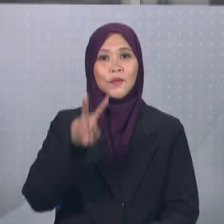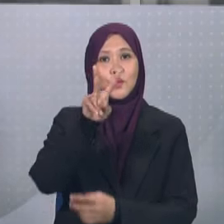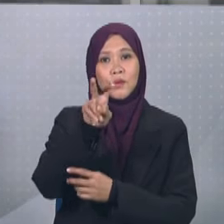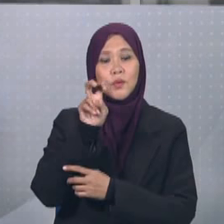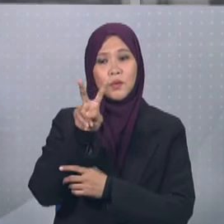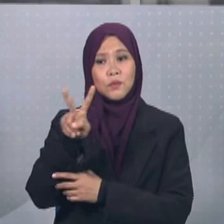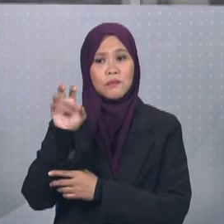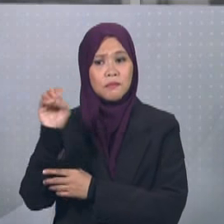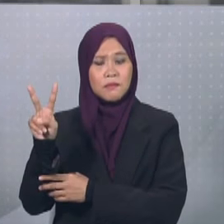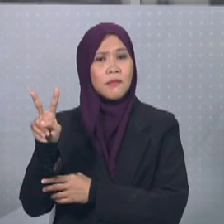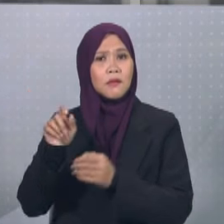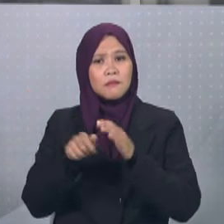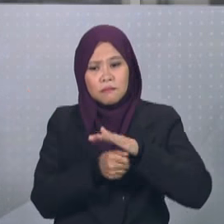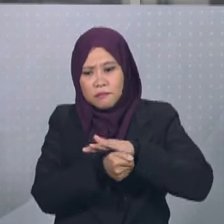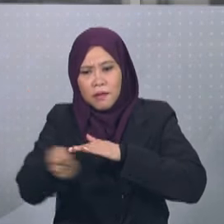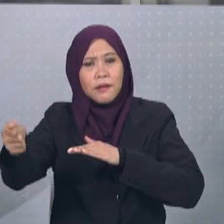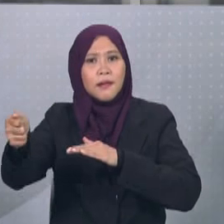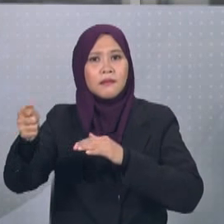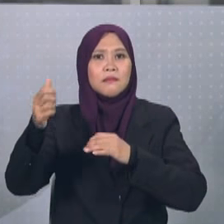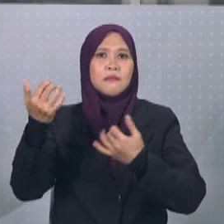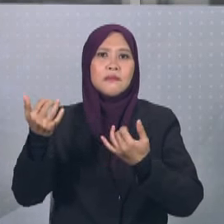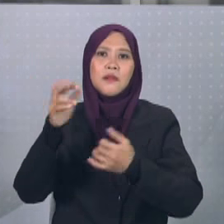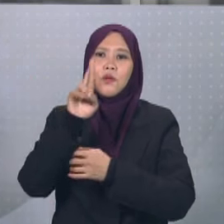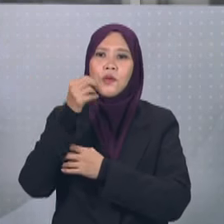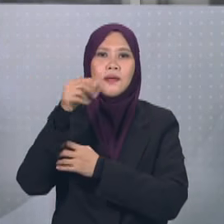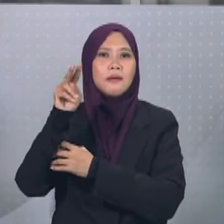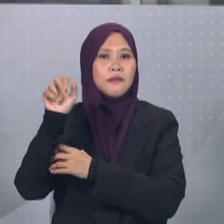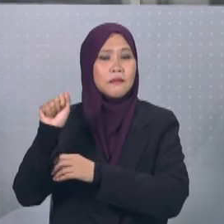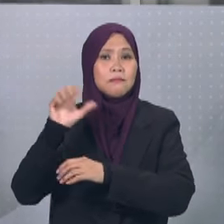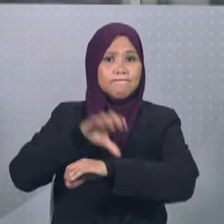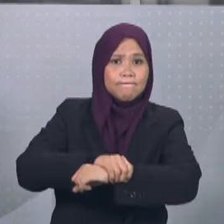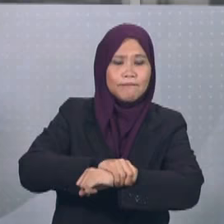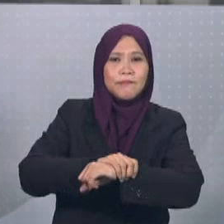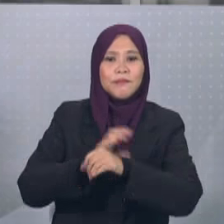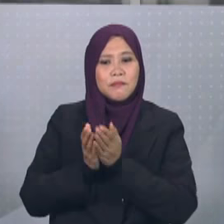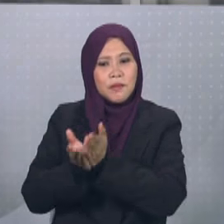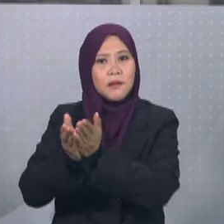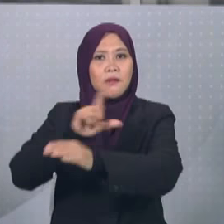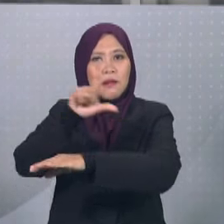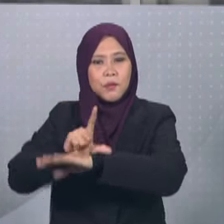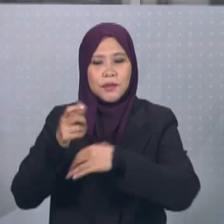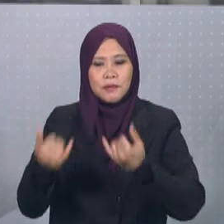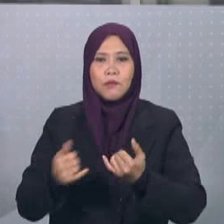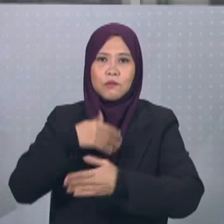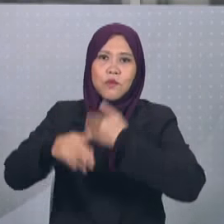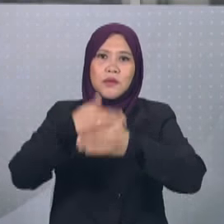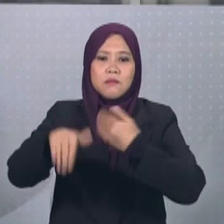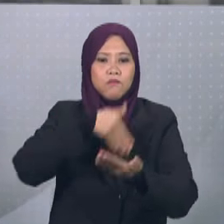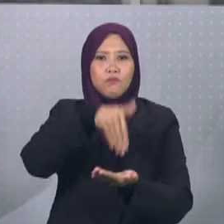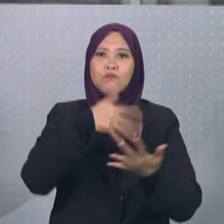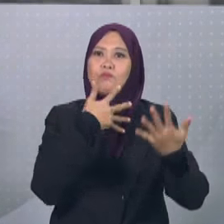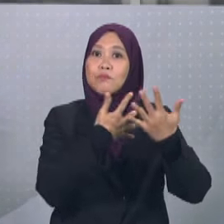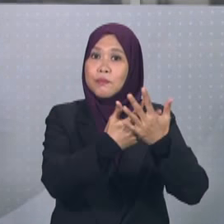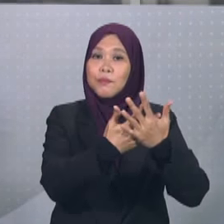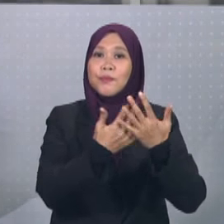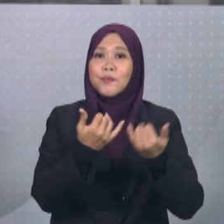202 pelarian etnik Rohingya yang ditahan dalam sebuah kapal di perairan Langkawi semalam akan menjalani proses kuarantin. Menteri Kanan